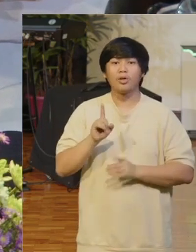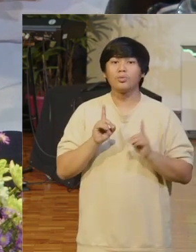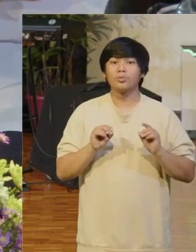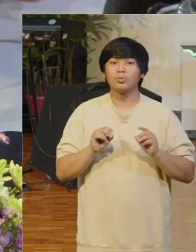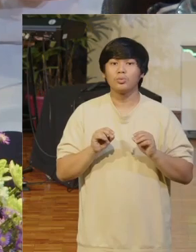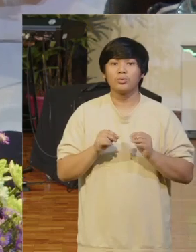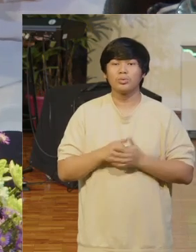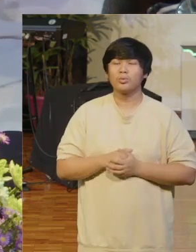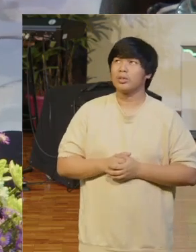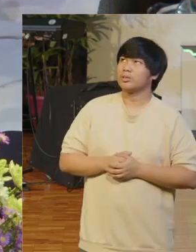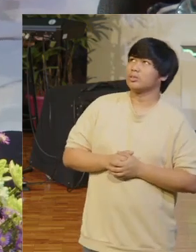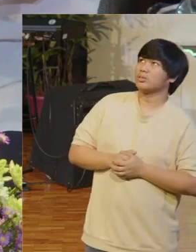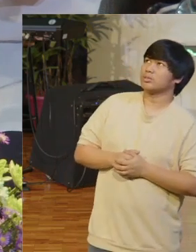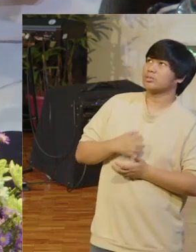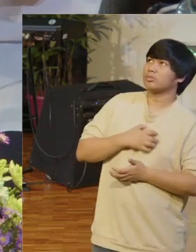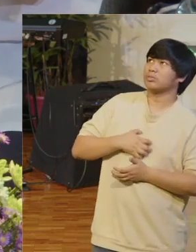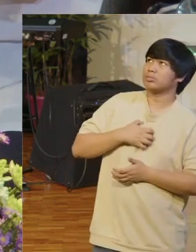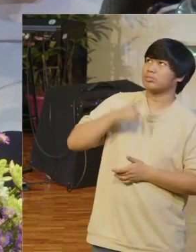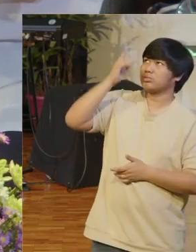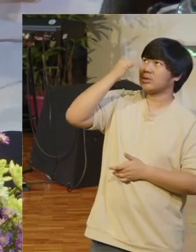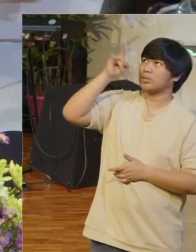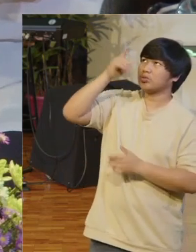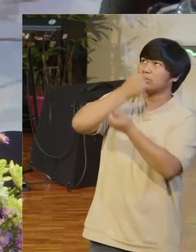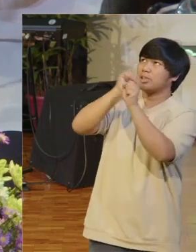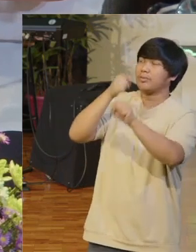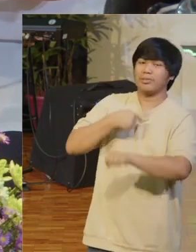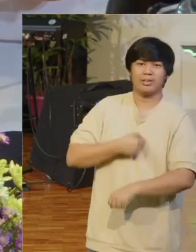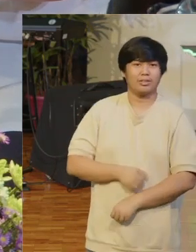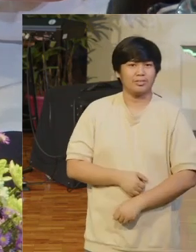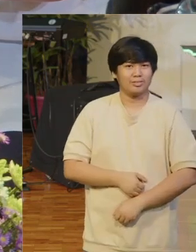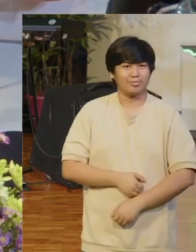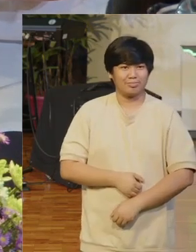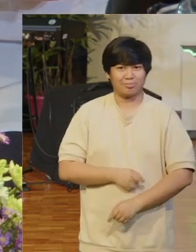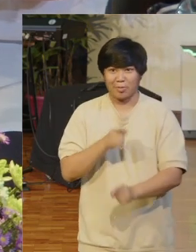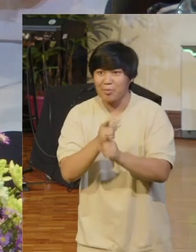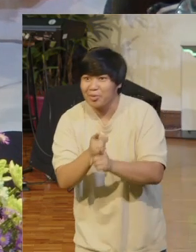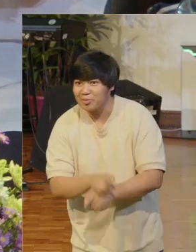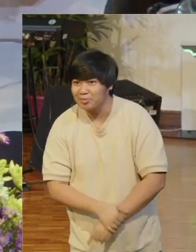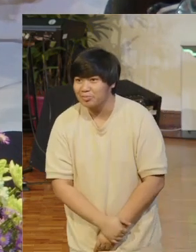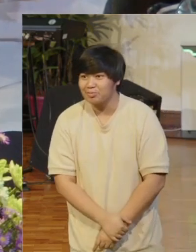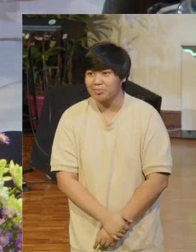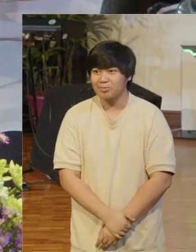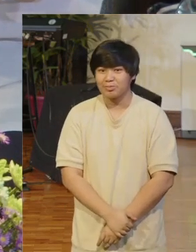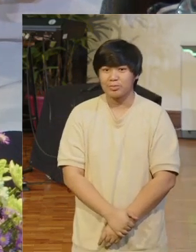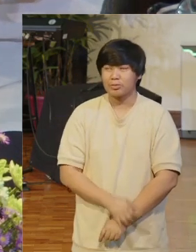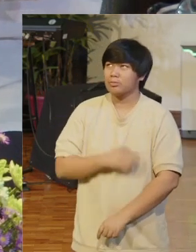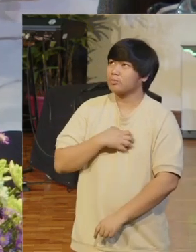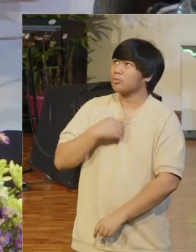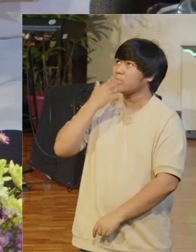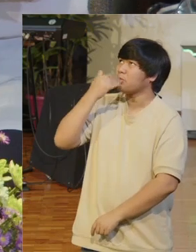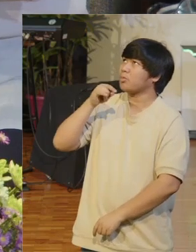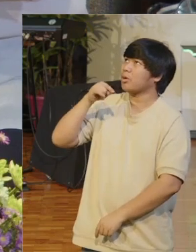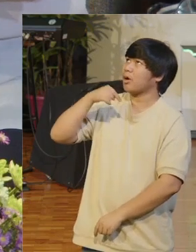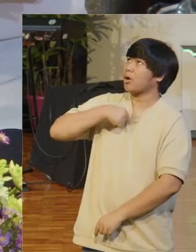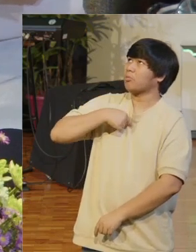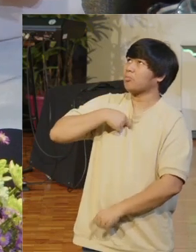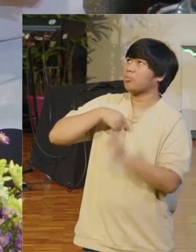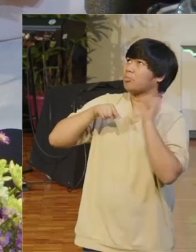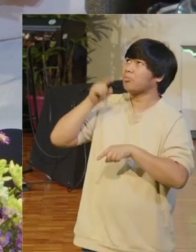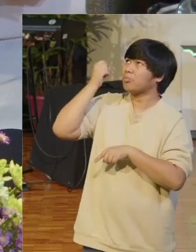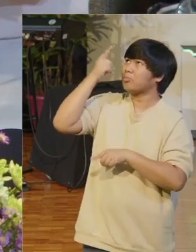natin? Magrireklamo ba tayo? Ba, hindi yata fair yun, Panginoon. Hindi ko naintindihan lahat. Magrireklamo ba